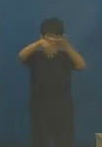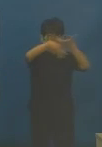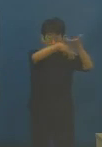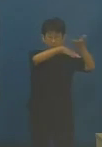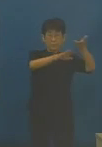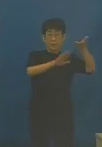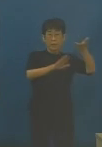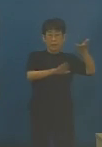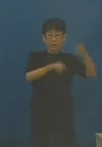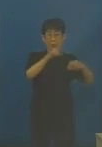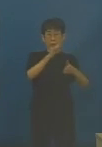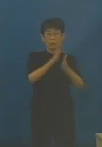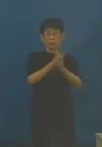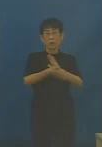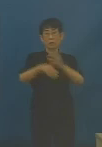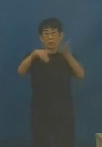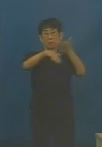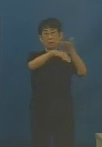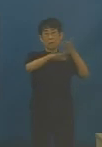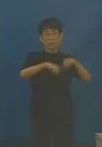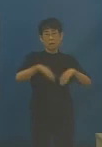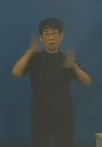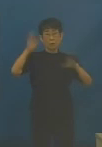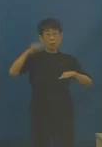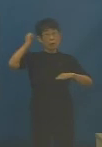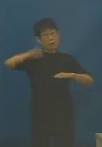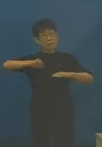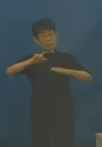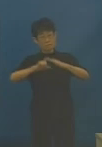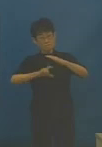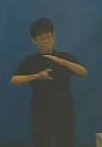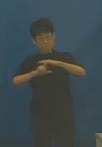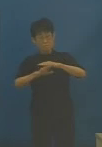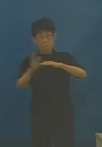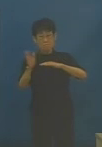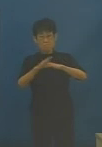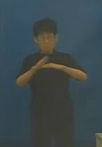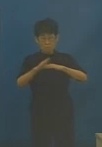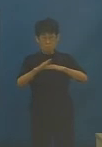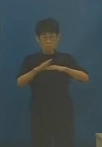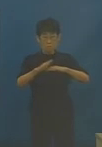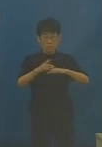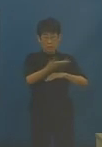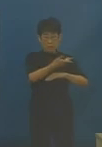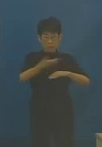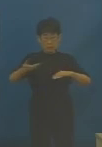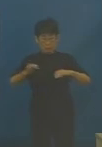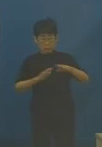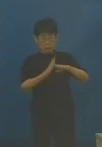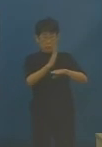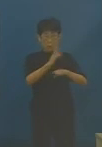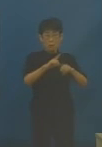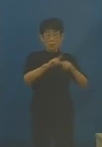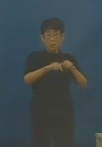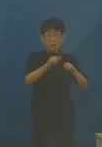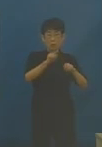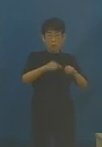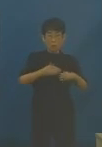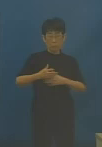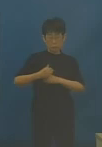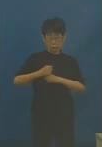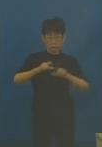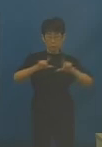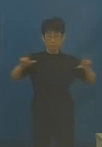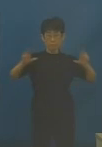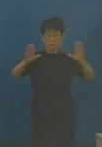県でも降っておりまして未明には洪水警報も一時発令されました。こうした状況